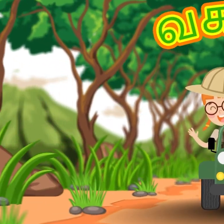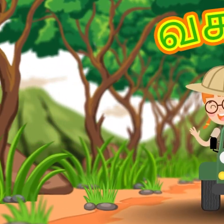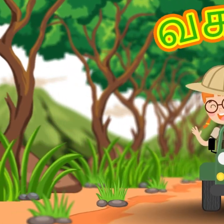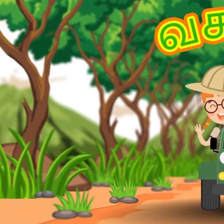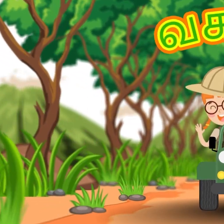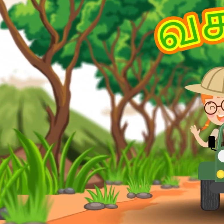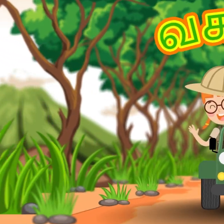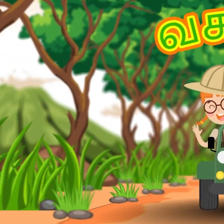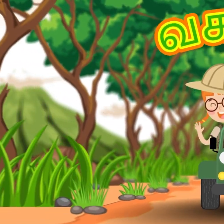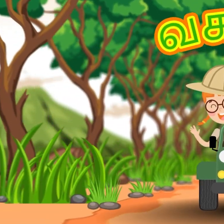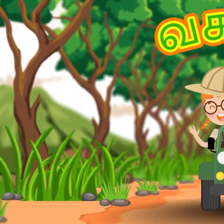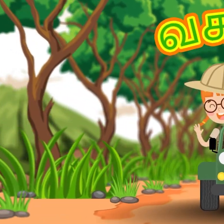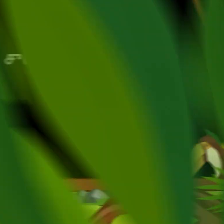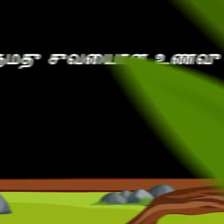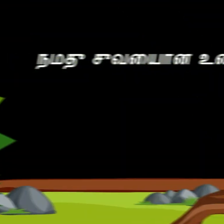வகுப்பு 1.